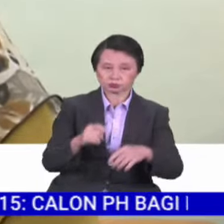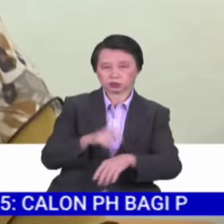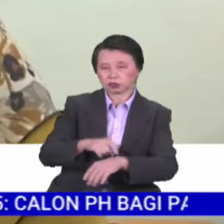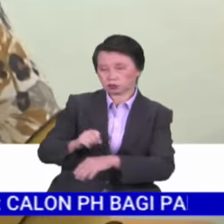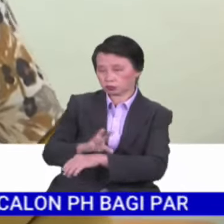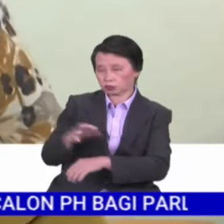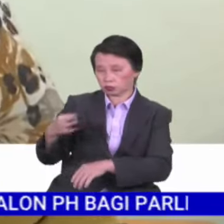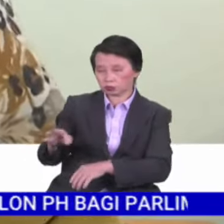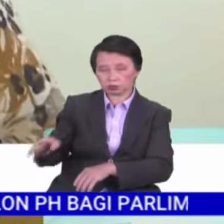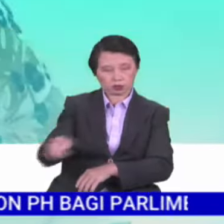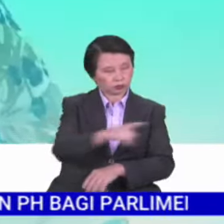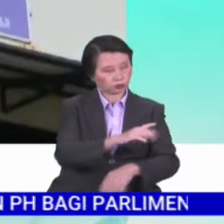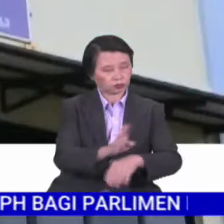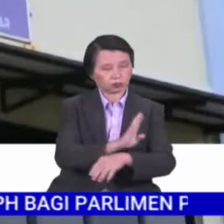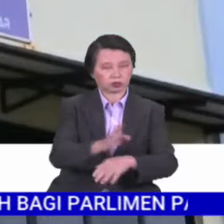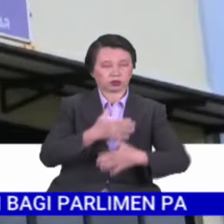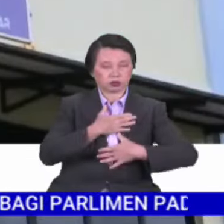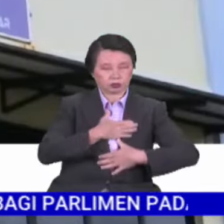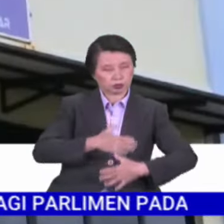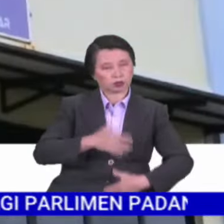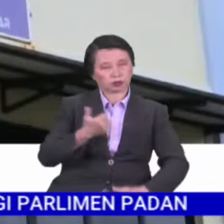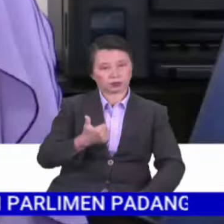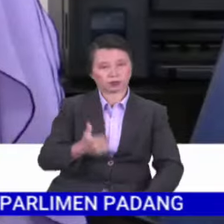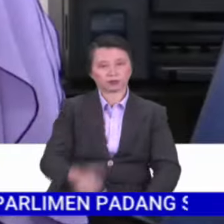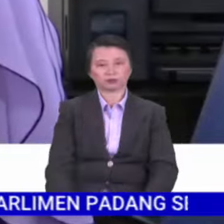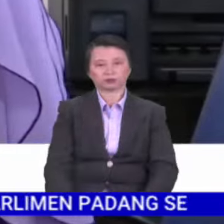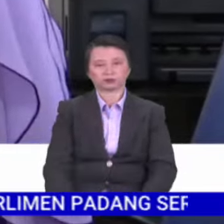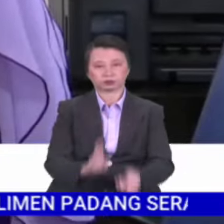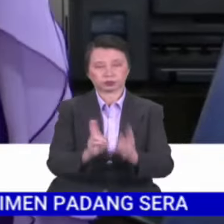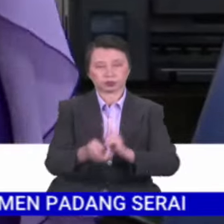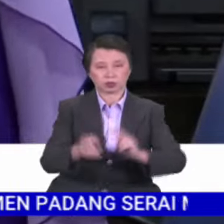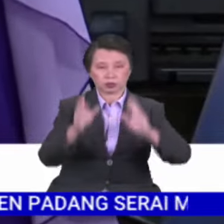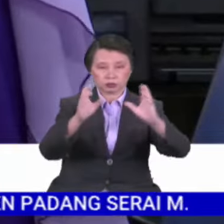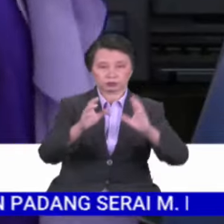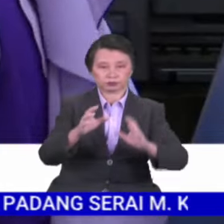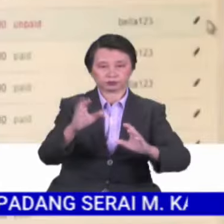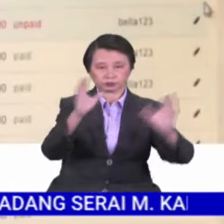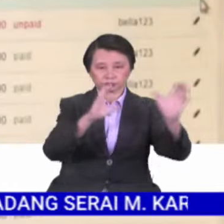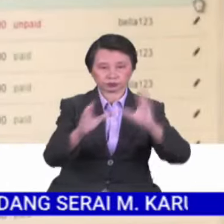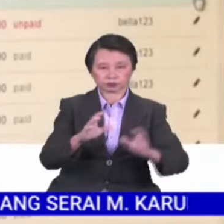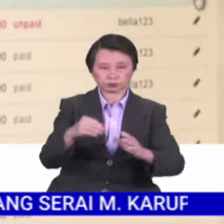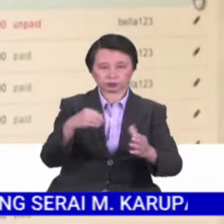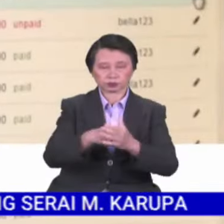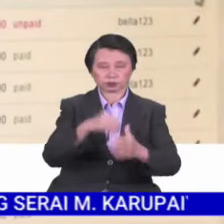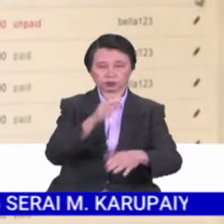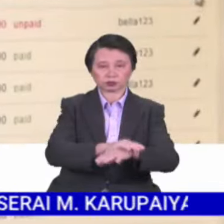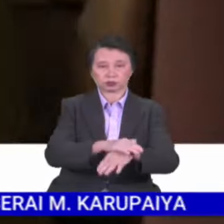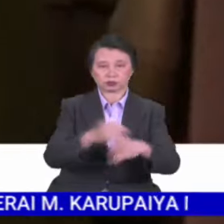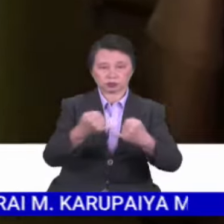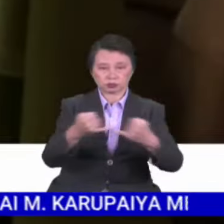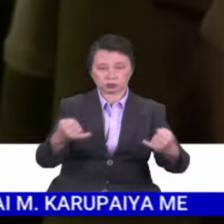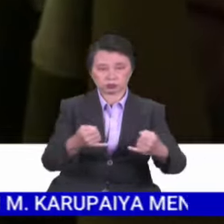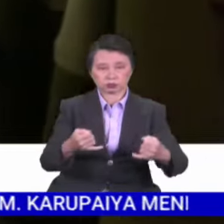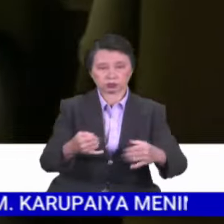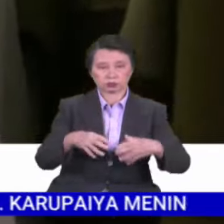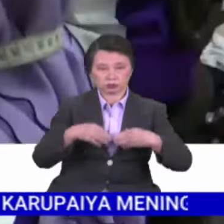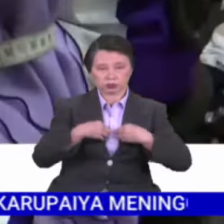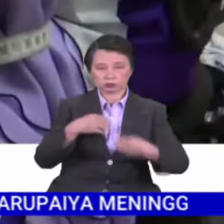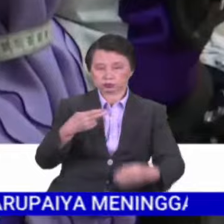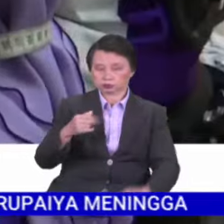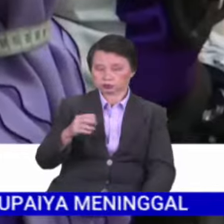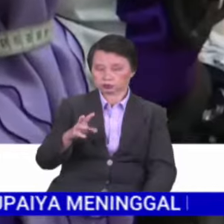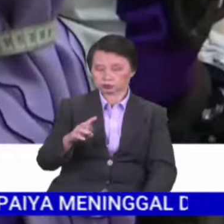melegakanlah semua peniaga-peniaga di sini. Perubahan corak perniagaan ke platform dalam talian turut diakui Hamdan Ali